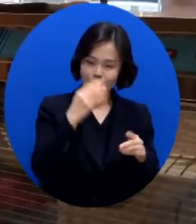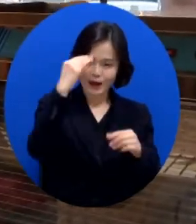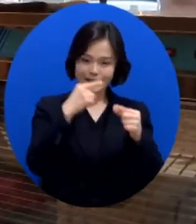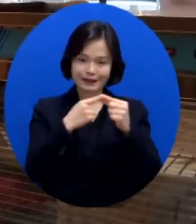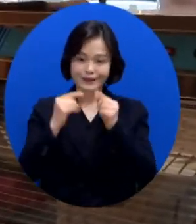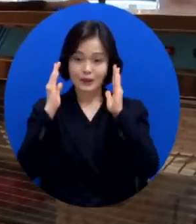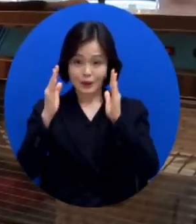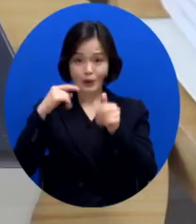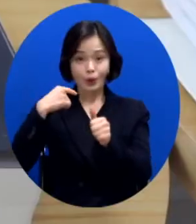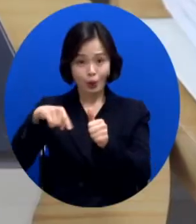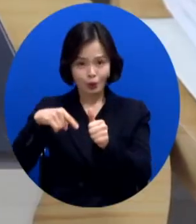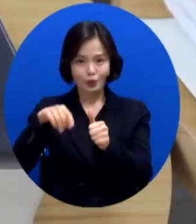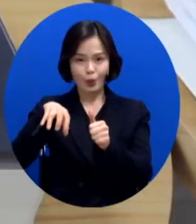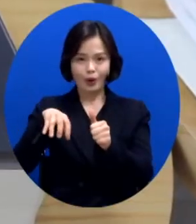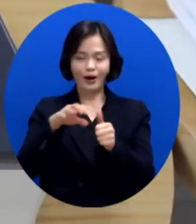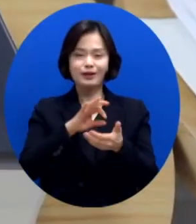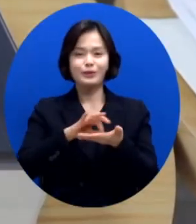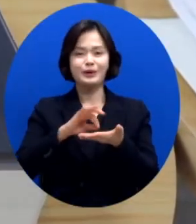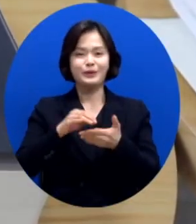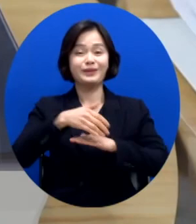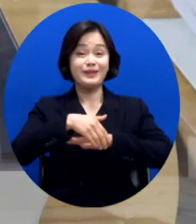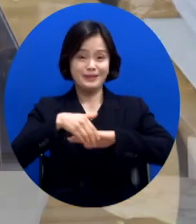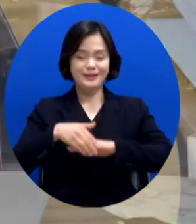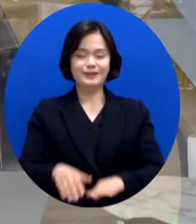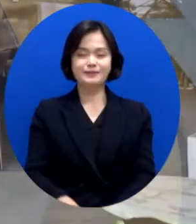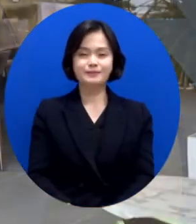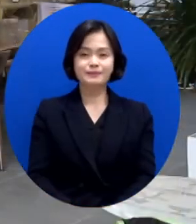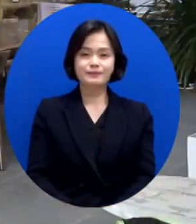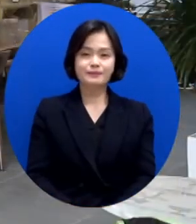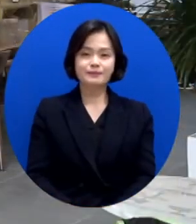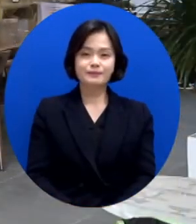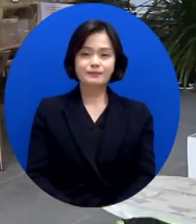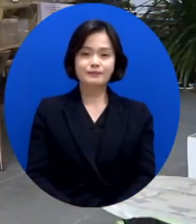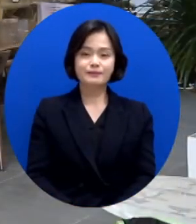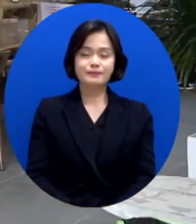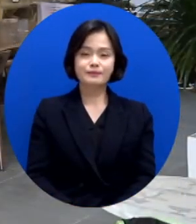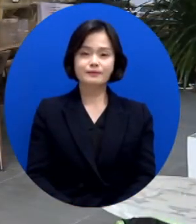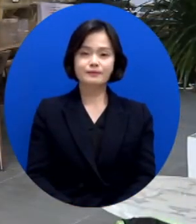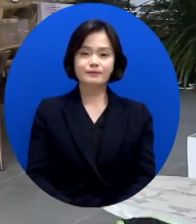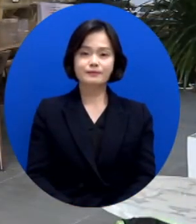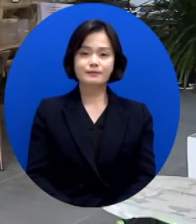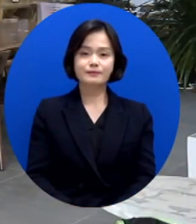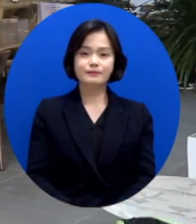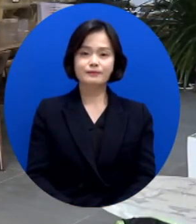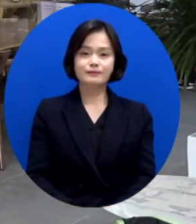공간으로도 활용될 계획입니다. CTS 뉴스 전상민입니다.